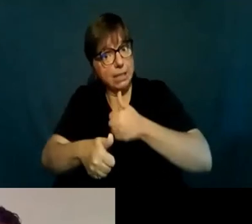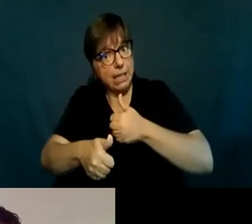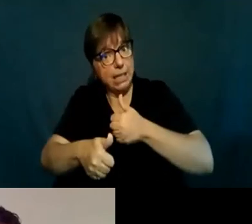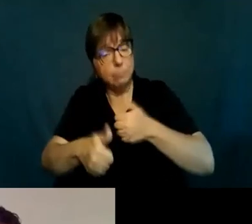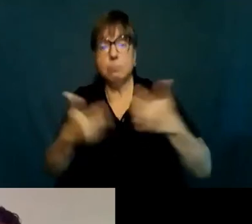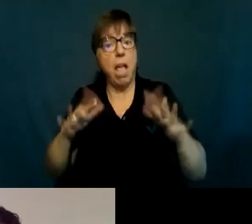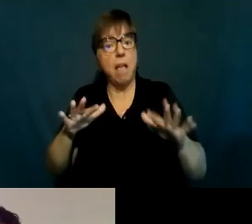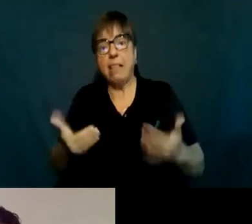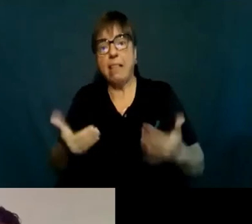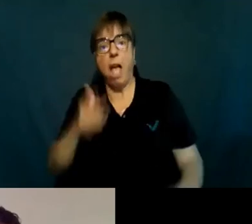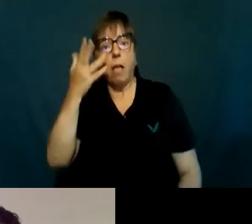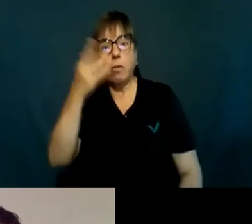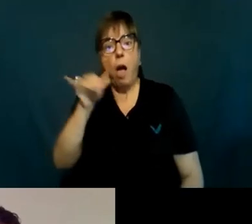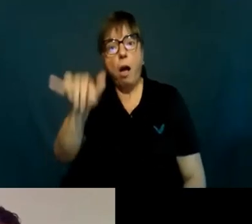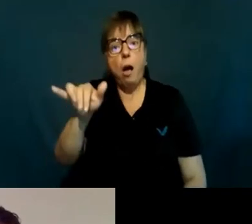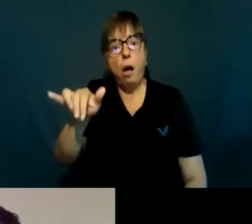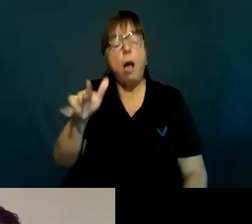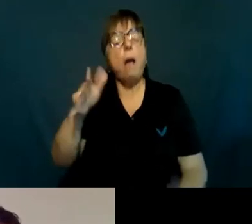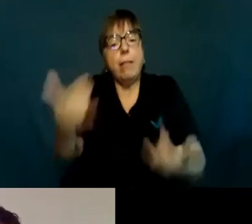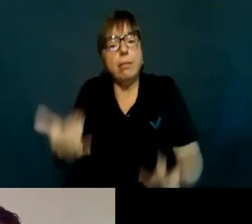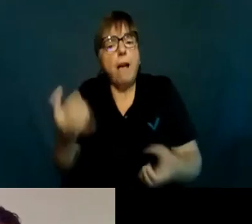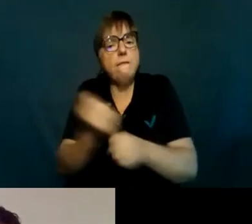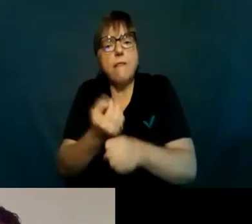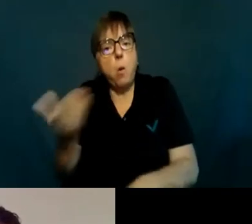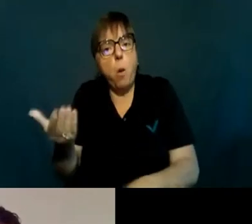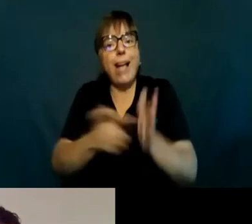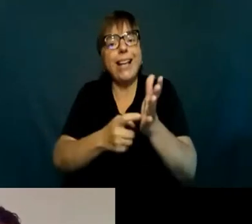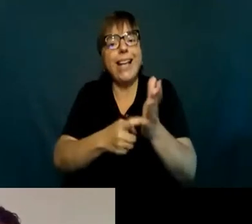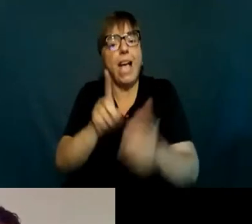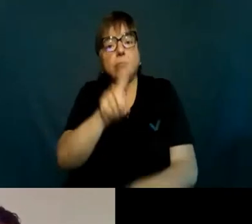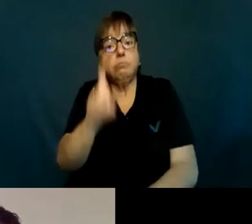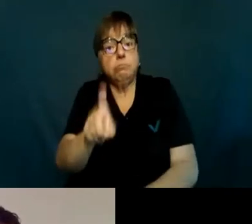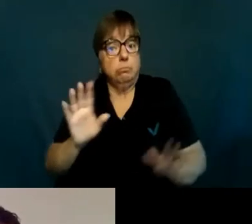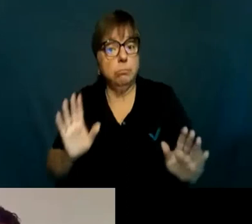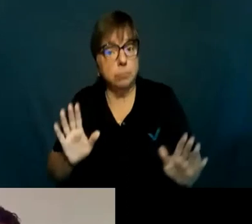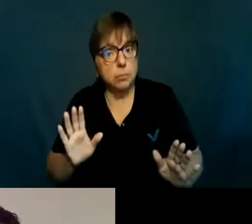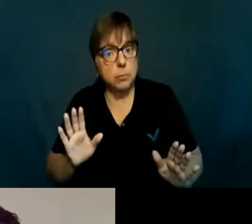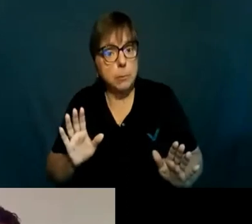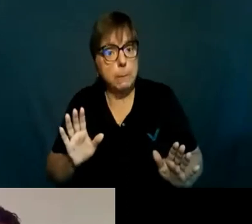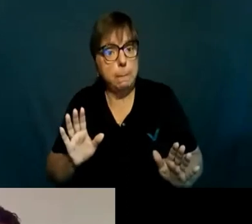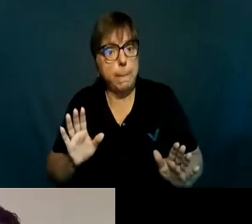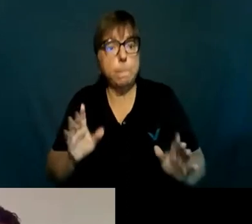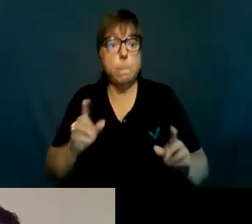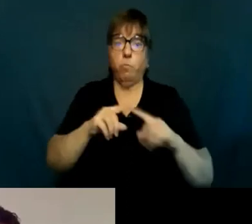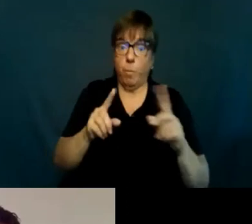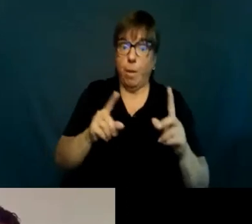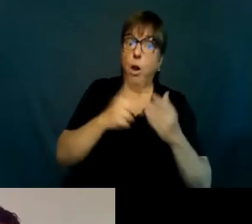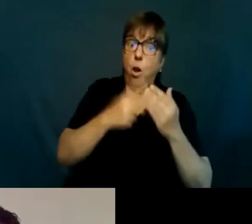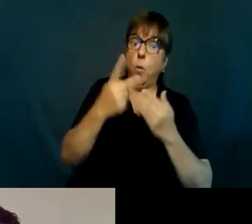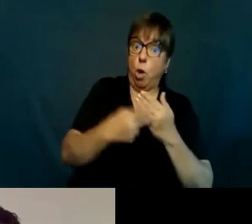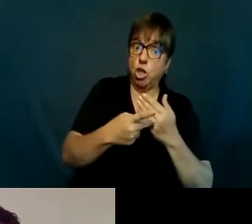le faire? C'est des grandes questions qui demandent. Cependant, ce que le projet de loi C